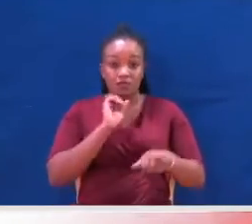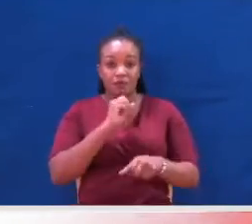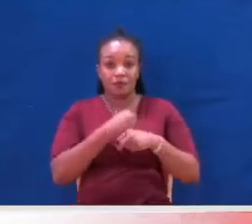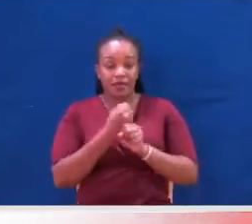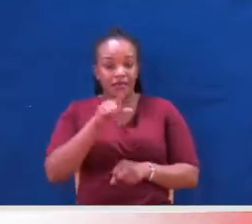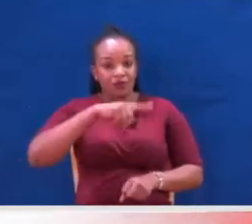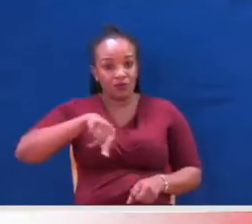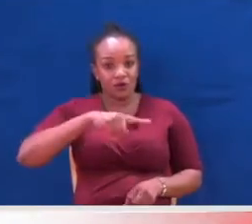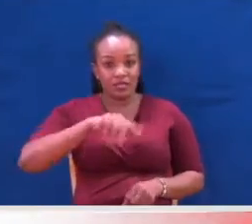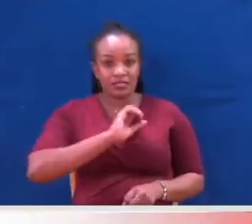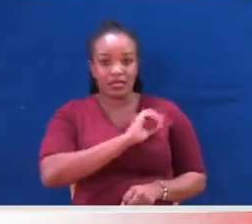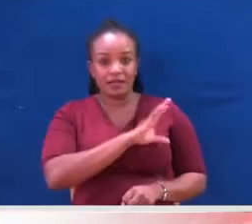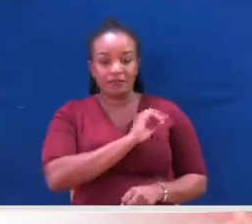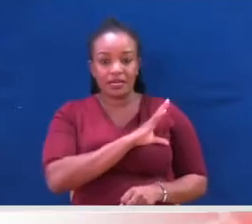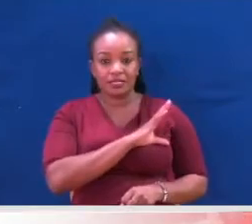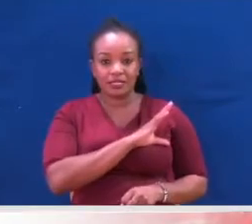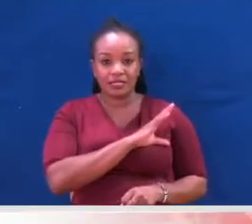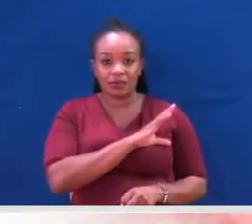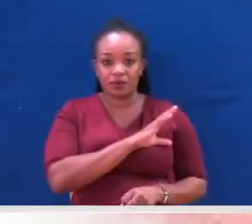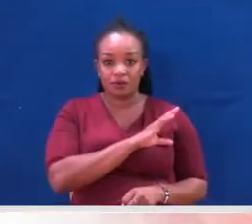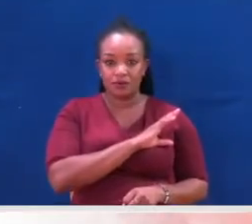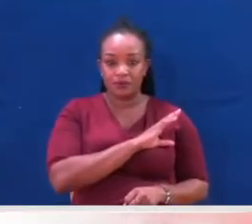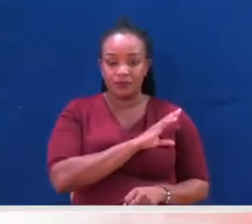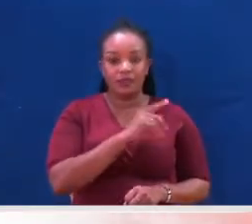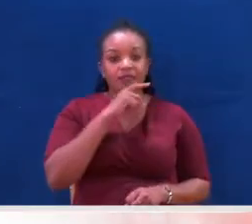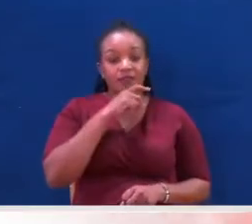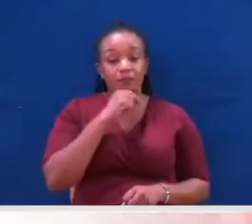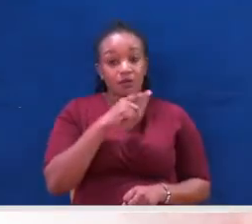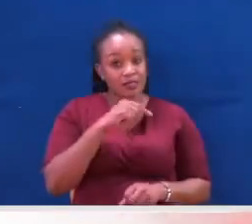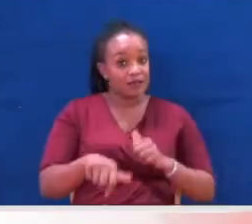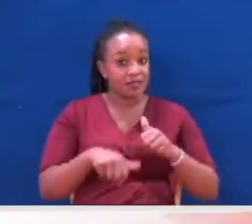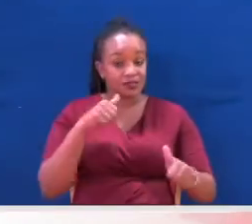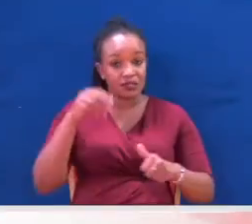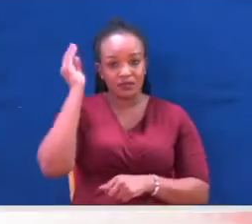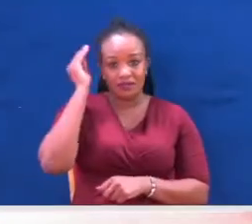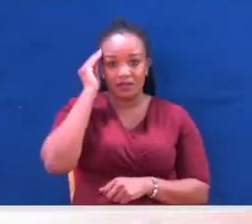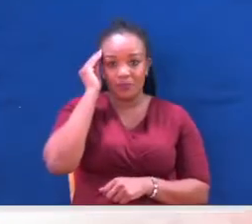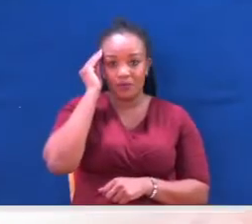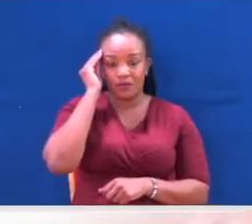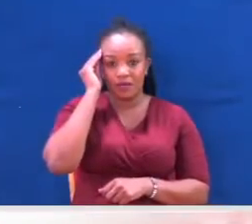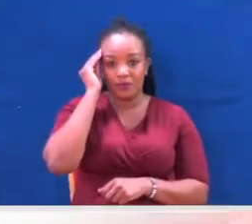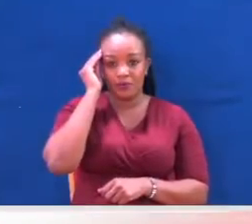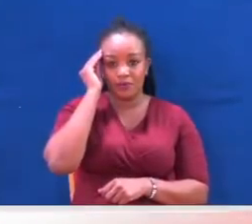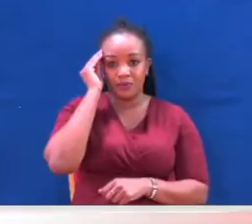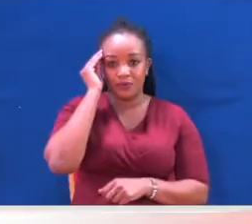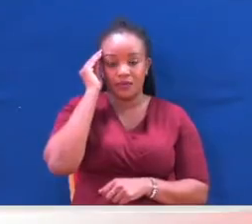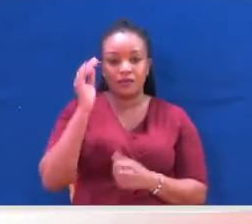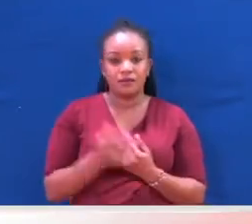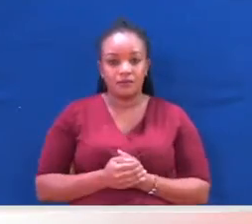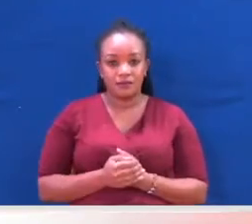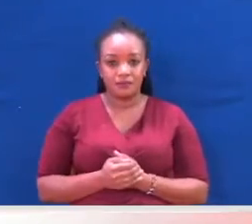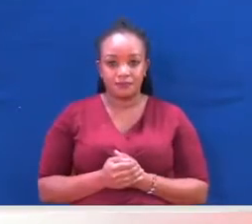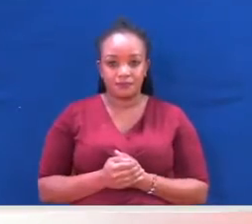sana, juu vijana wamekataa kusoma, wengine wamekataa kusikia watu